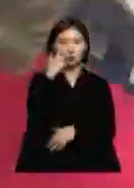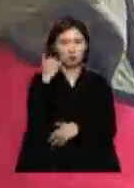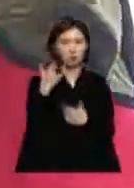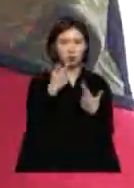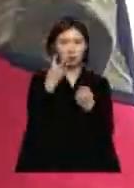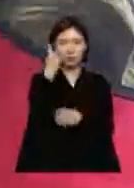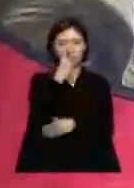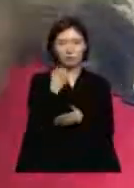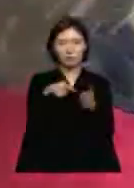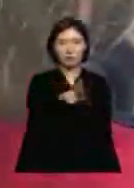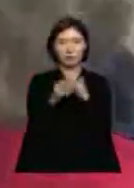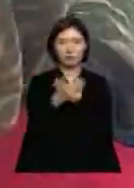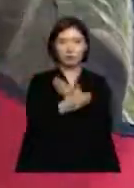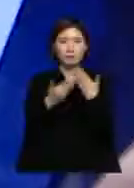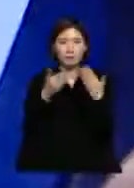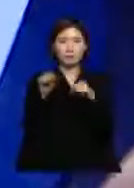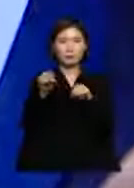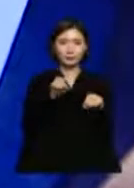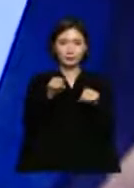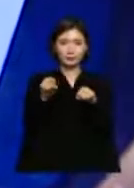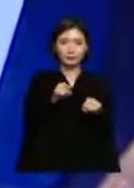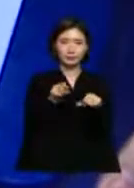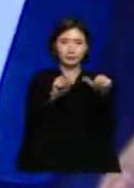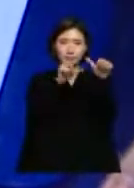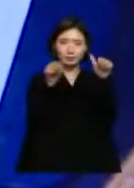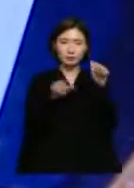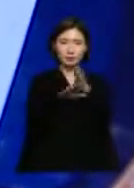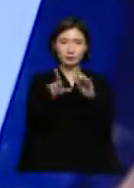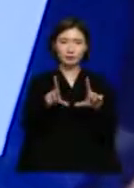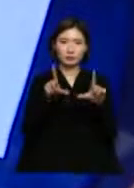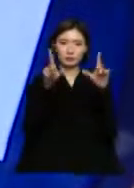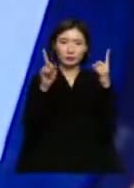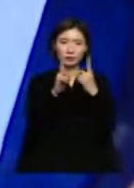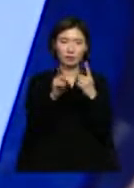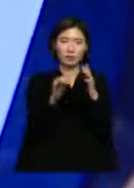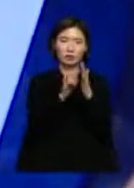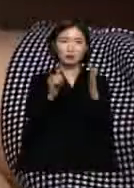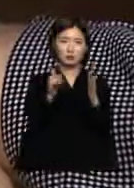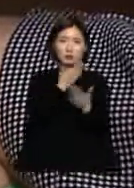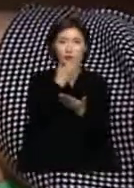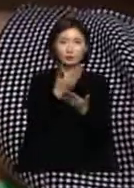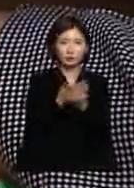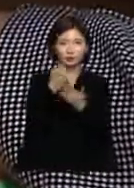위해 시작된 봉사활동. 5월 가정의 달을 맞아 가족의